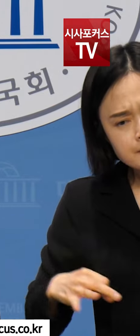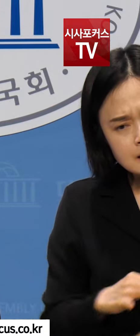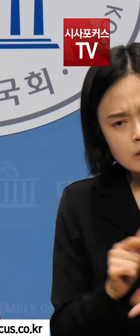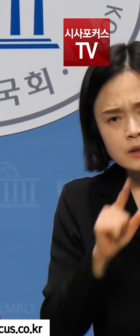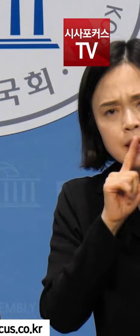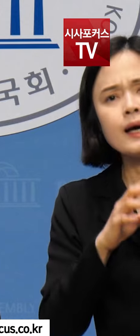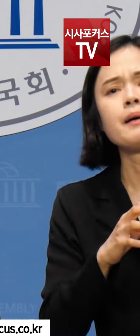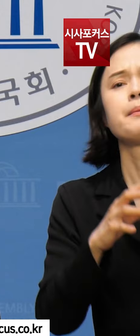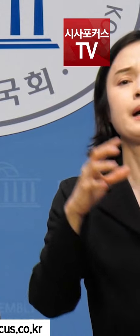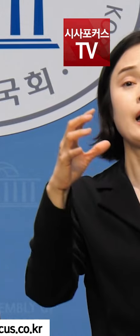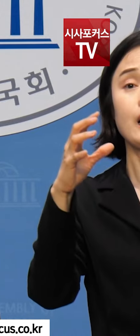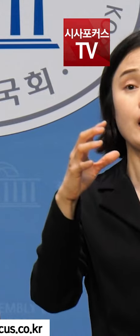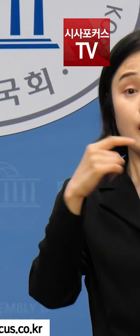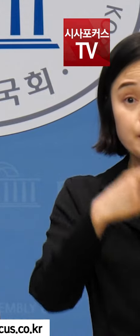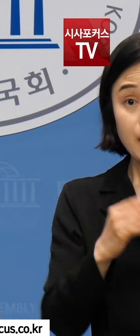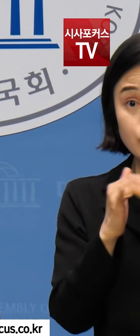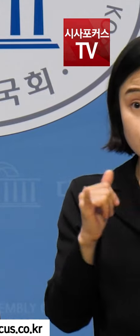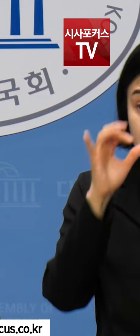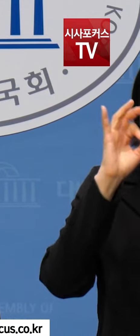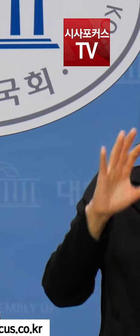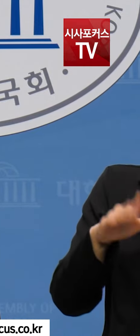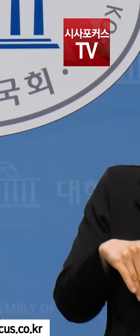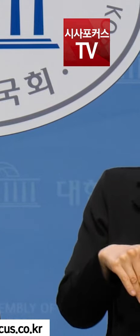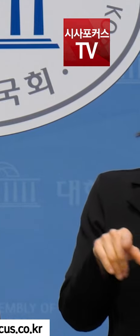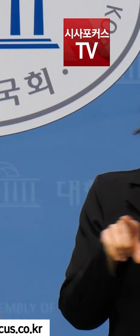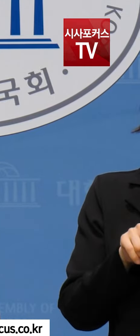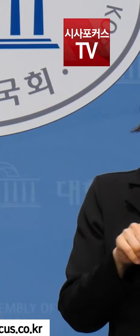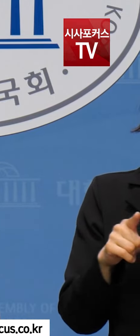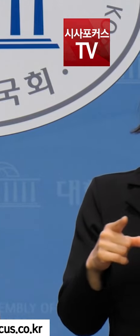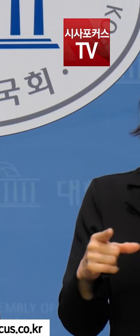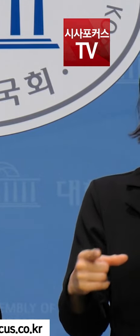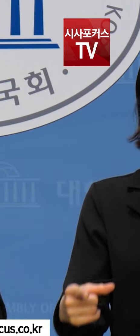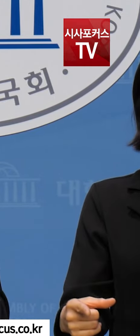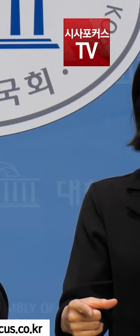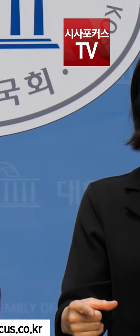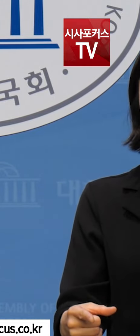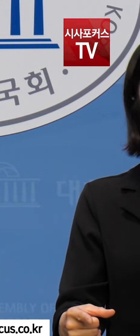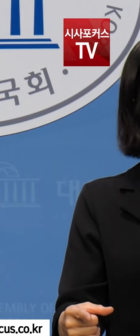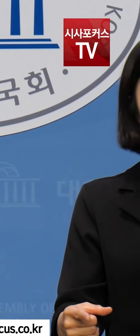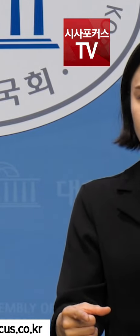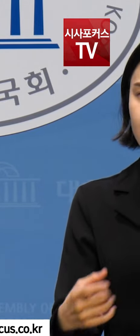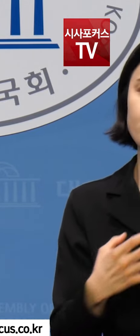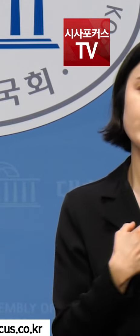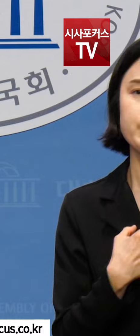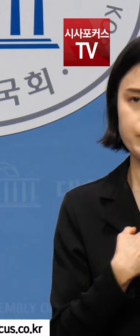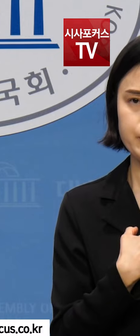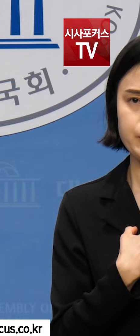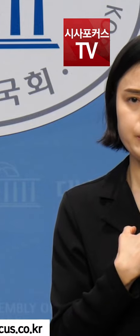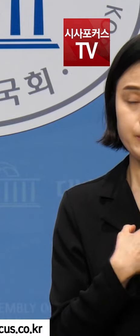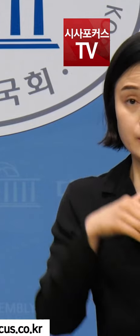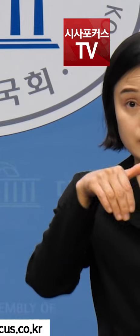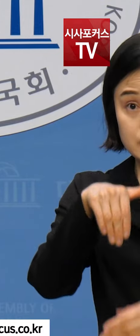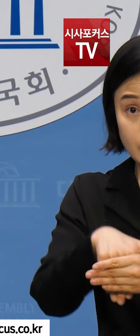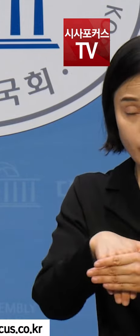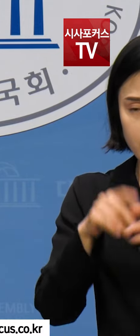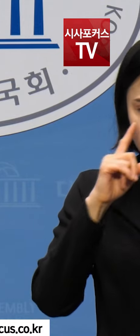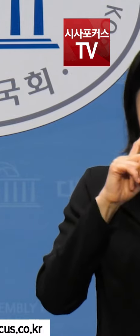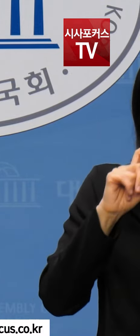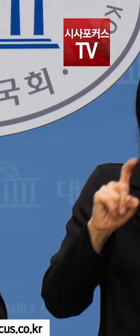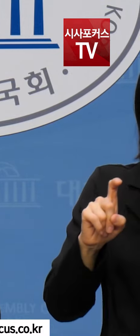흔들린다면 이것은 민주주의의 위기로 이어질 것입니다. 더 이상 선거에 대한 불신이 계속되지